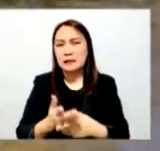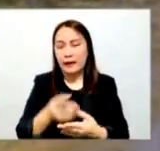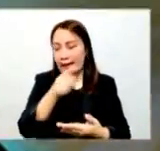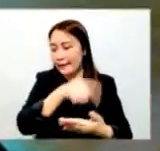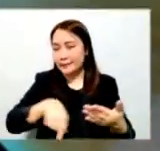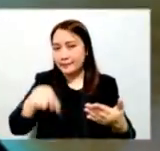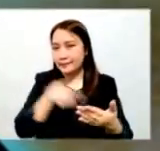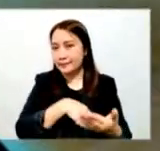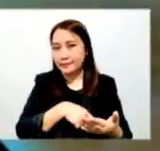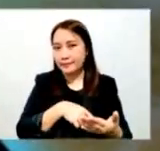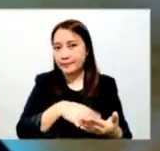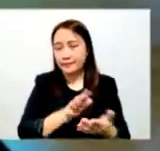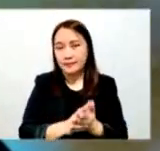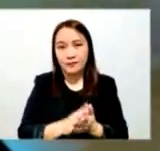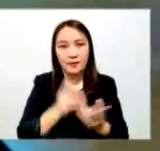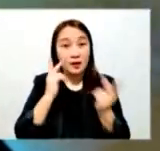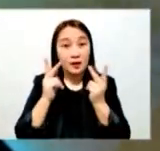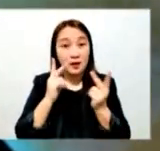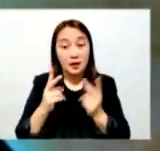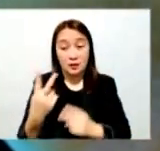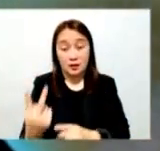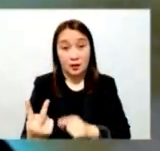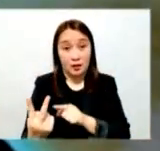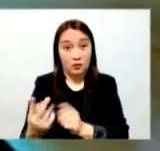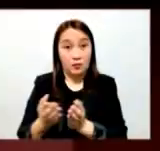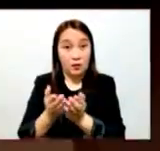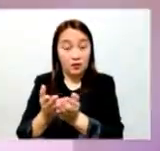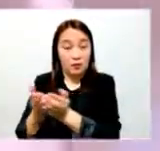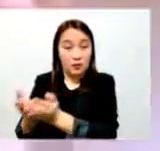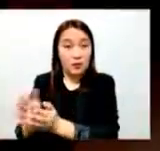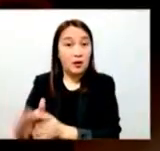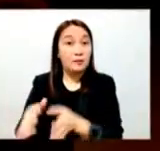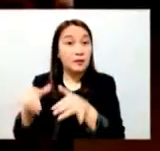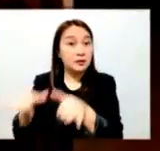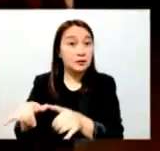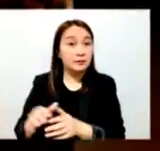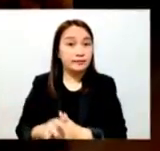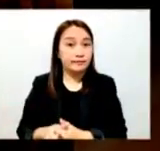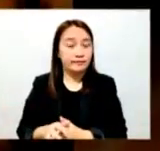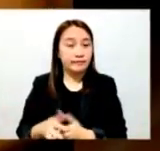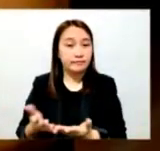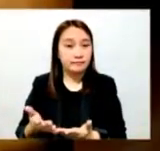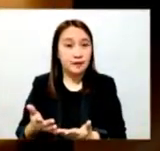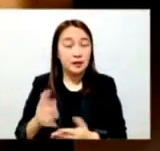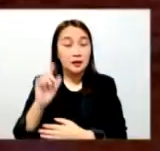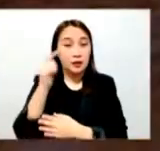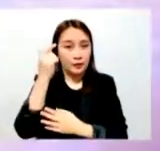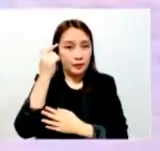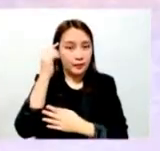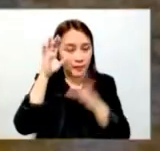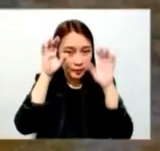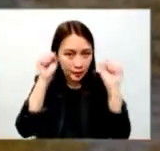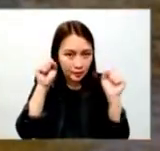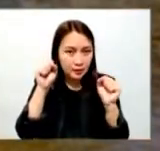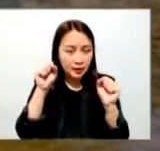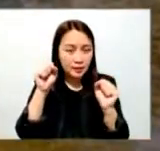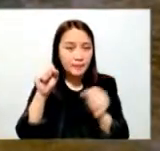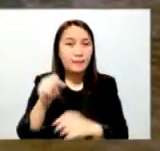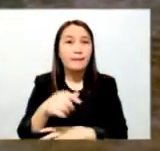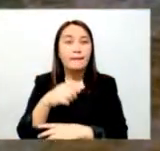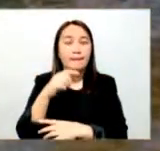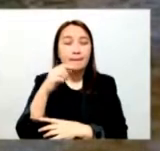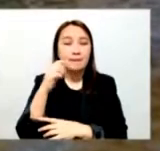hindi tanggalin ang dalawang barko. Pinagtalunan daw ito ng matindi sa loob ng gabinete ni ERAP Pero sa huli, napagkasunduan ang